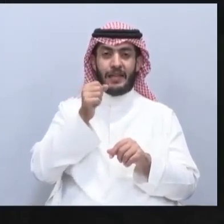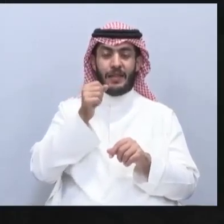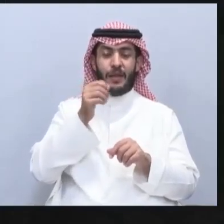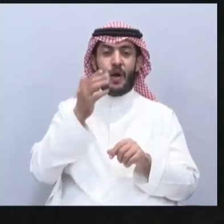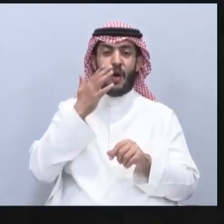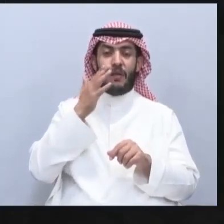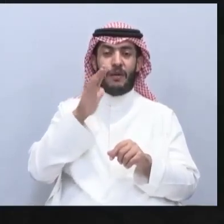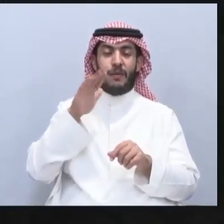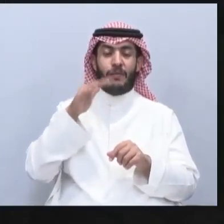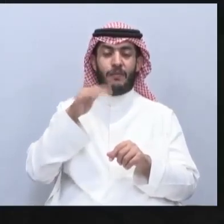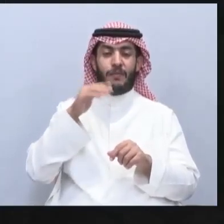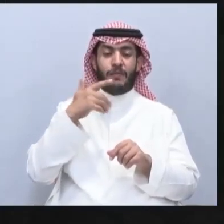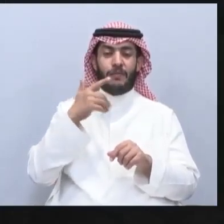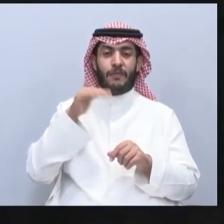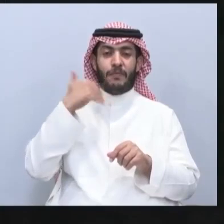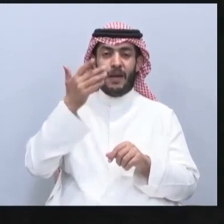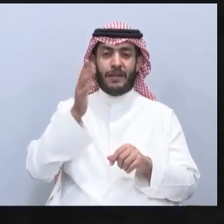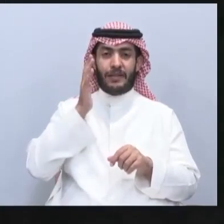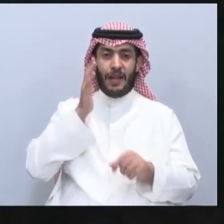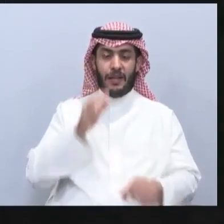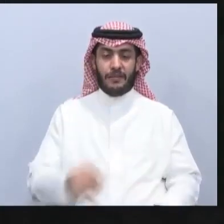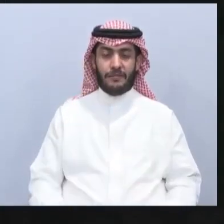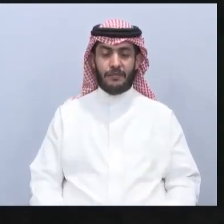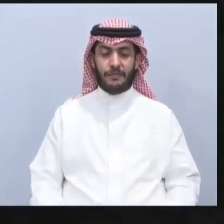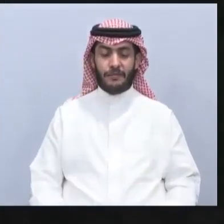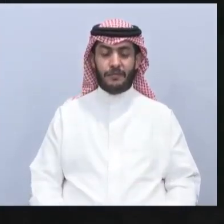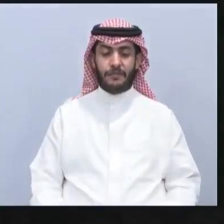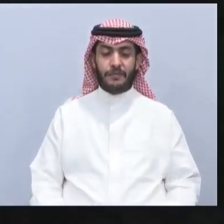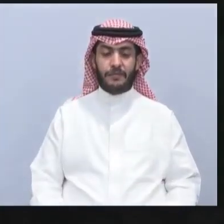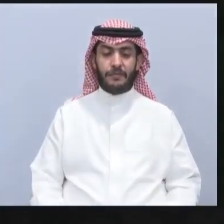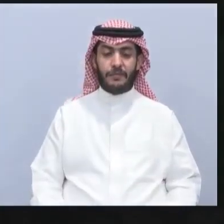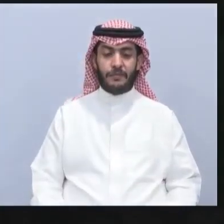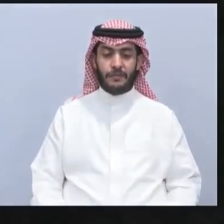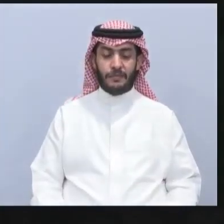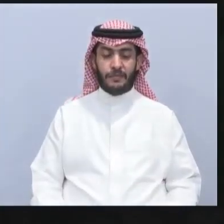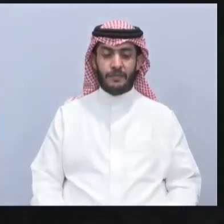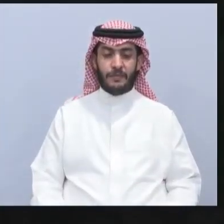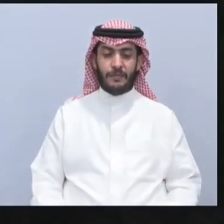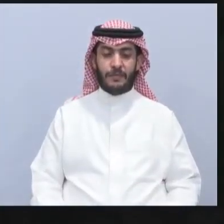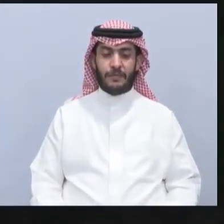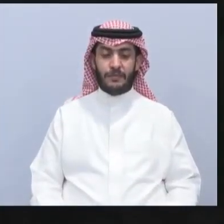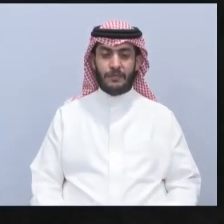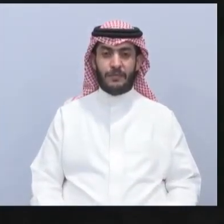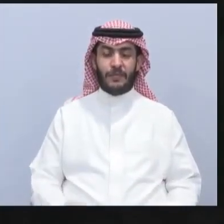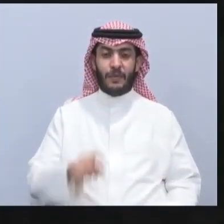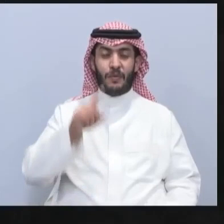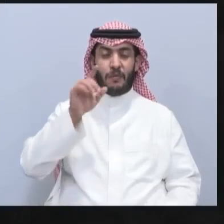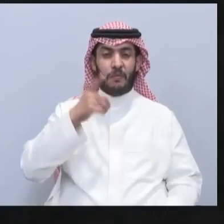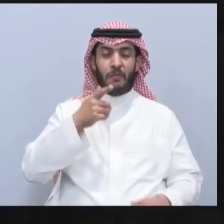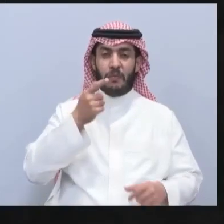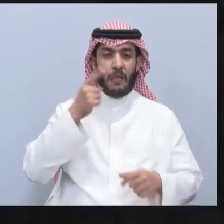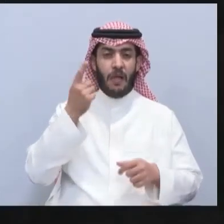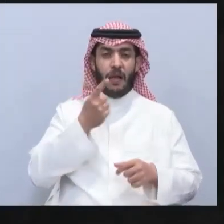الخطبه ماذا بعد الصلاه الخطبه بعد الصلاه يشرع في هذا اليوم الفرح